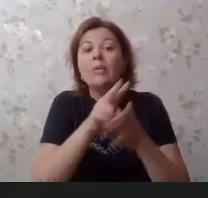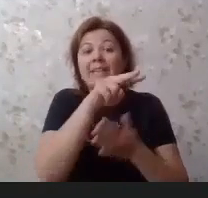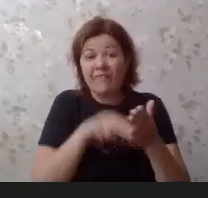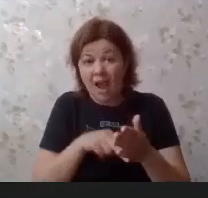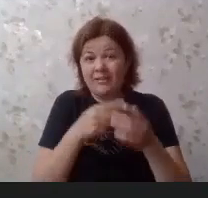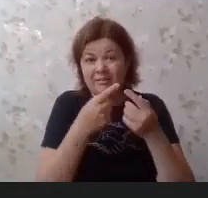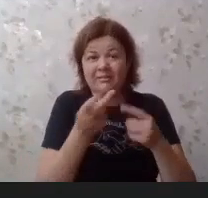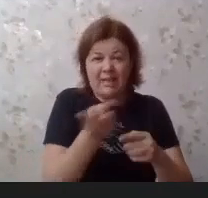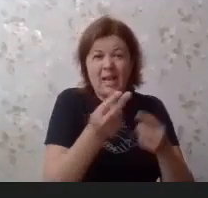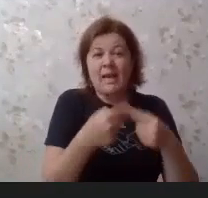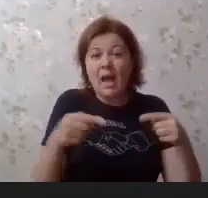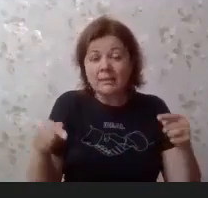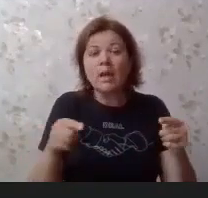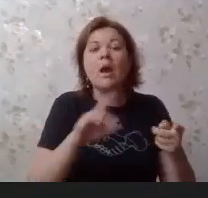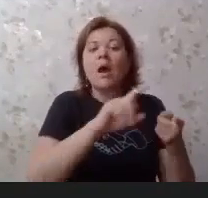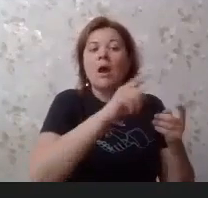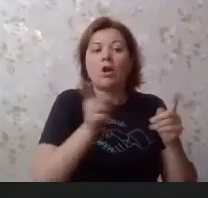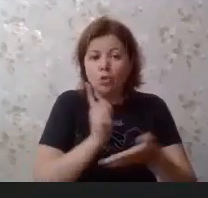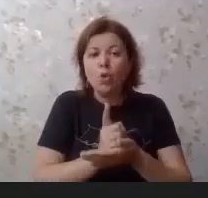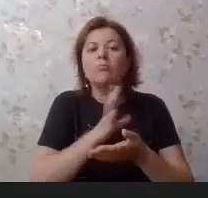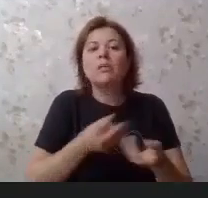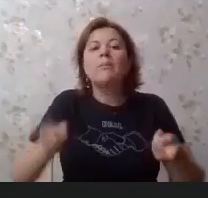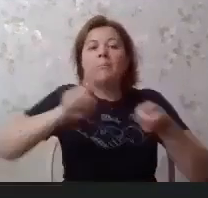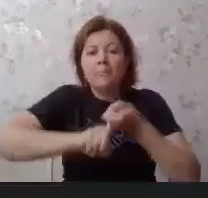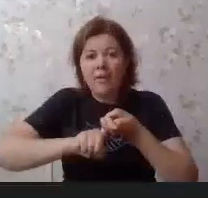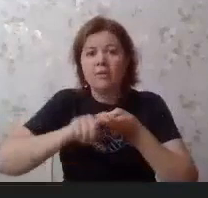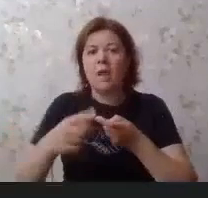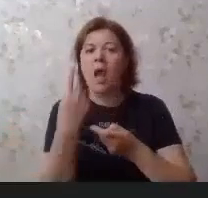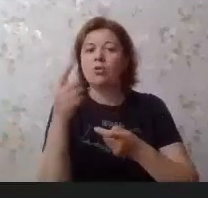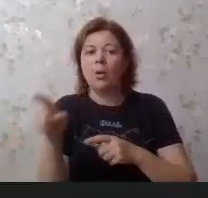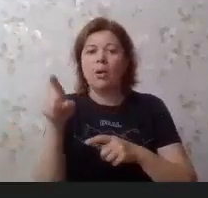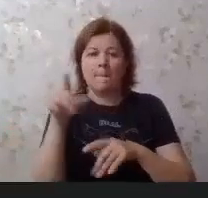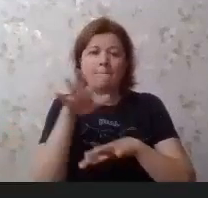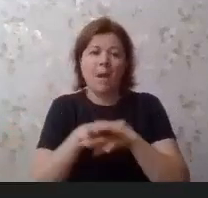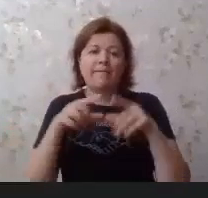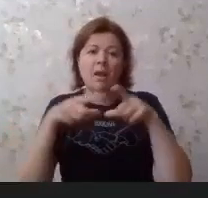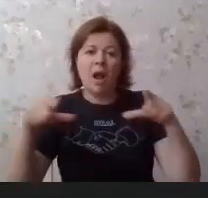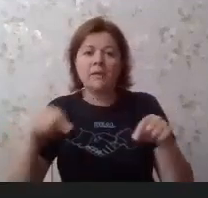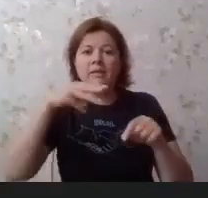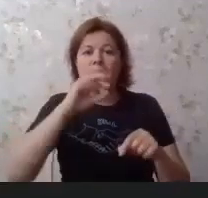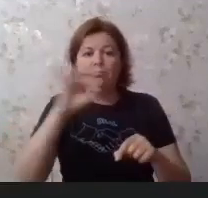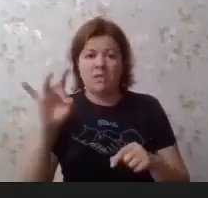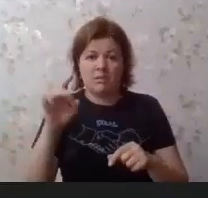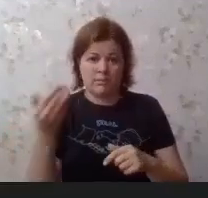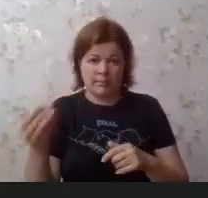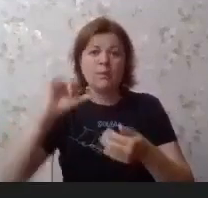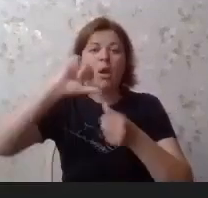Ну вот, собственно, что в общих чертах представляет электронный сертификат.